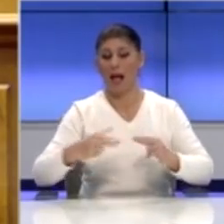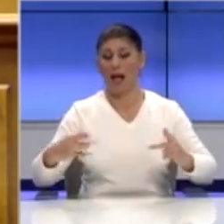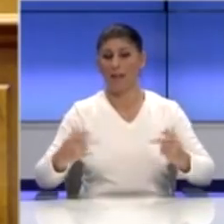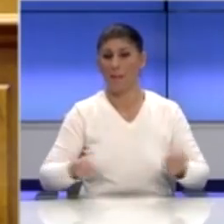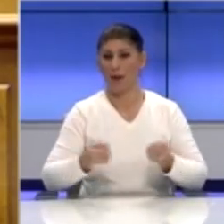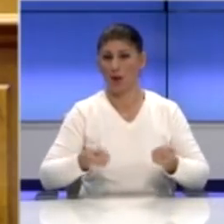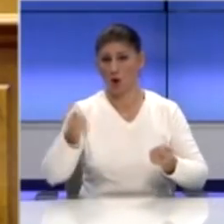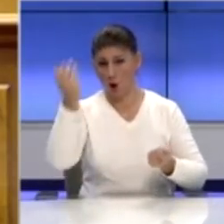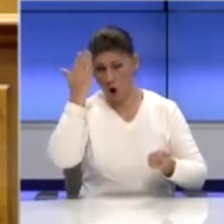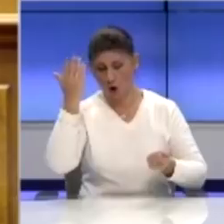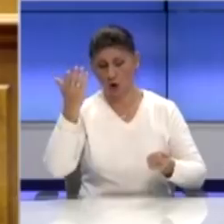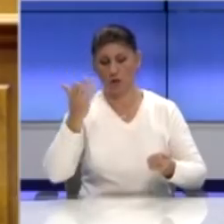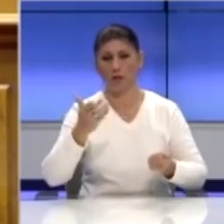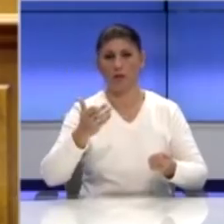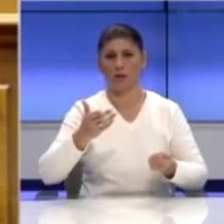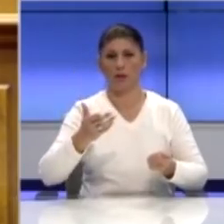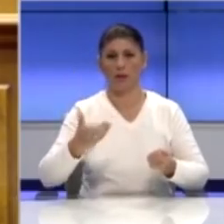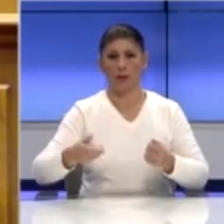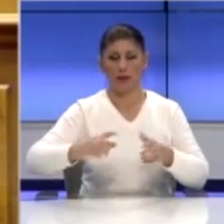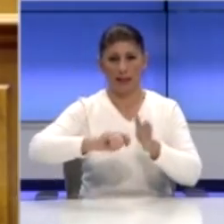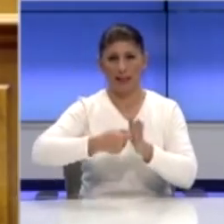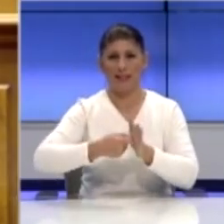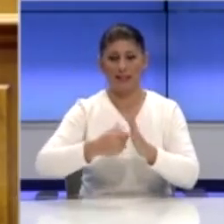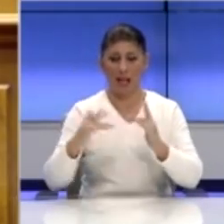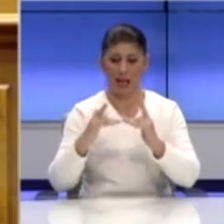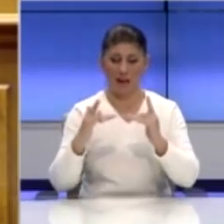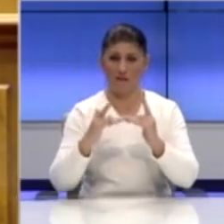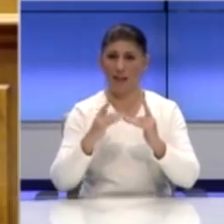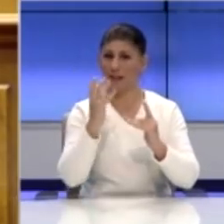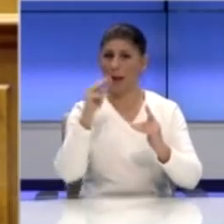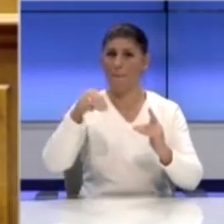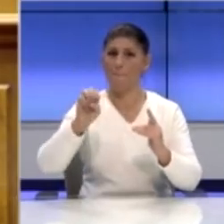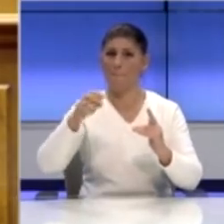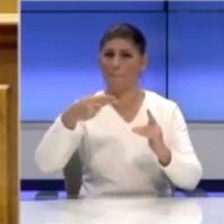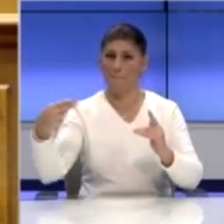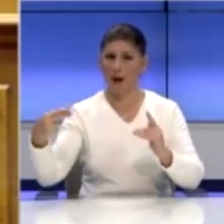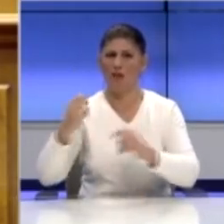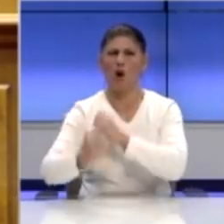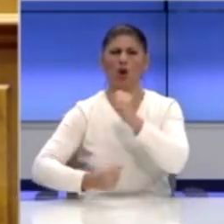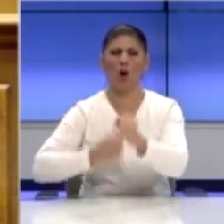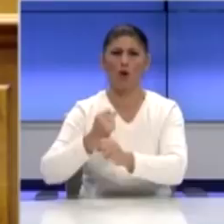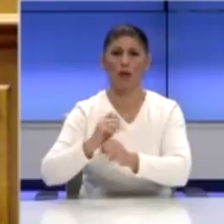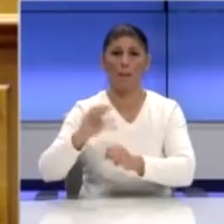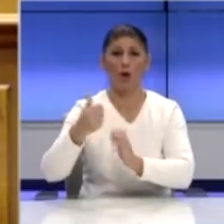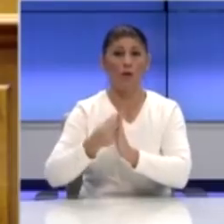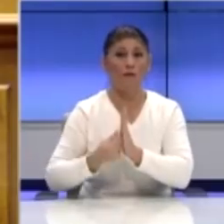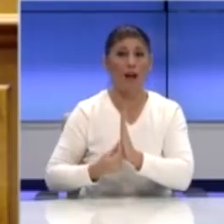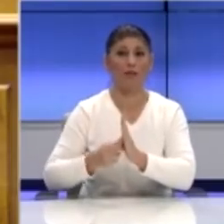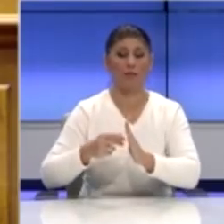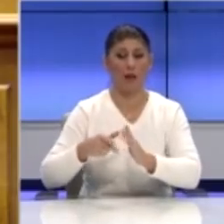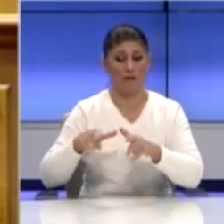αντιπαραγωγικά, κοστοβόρα, τα κλειστά κρεβάτια μέδια χρόνια, η υποβαθμισμένη ως ανύπαρκτη πρωτοβάθμια φροντίδα,